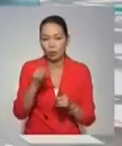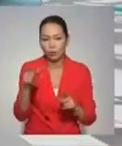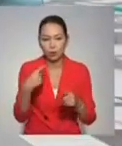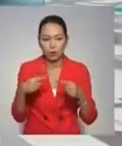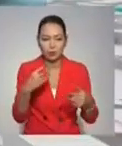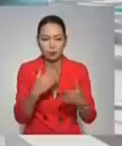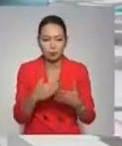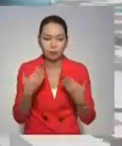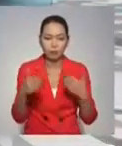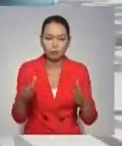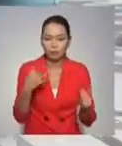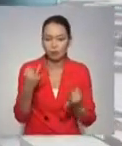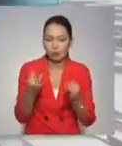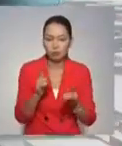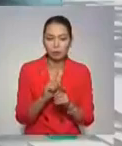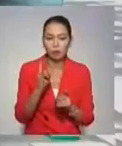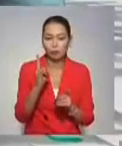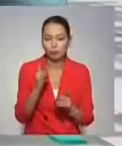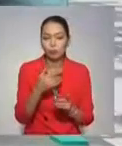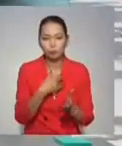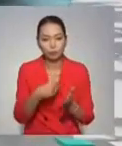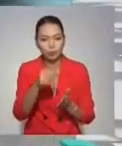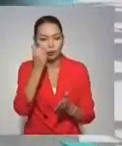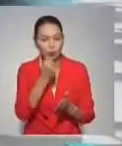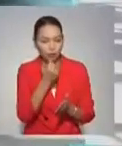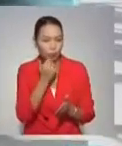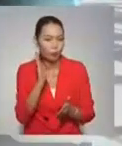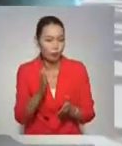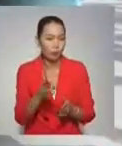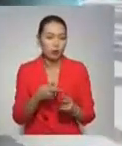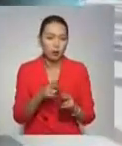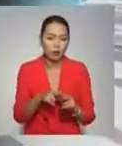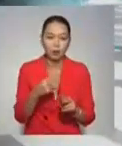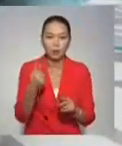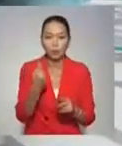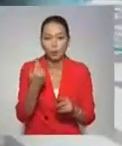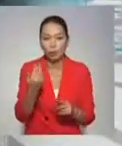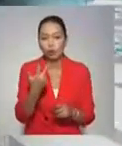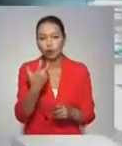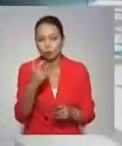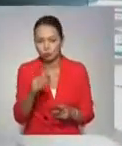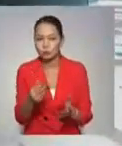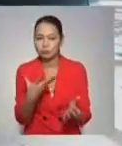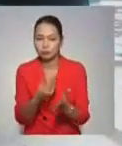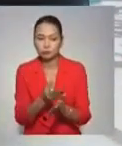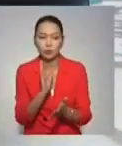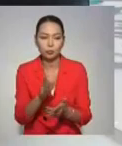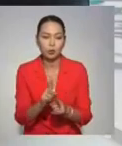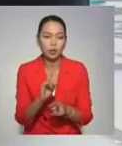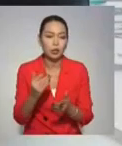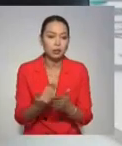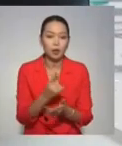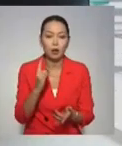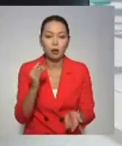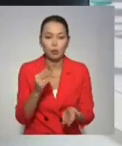Біреулер ашықтан ашық, бала асырап аламын, рахметім болады деп жазса, енді бірі 300 мың беремін деп жаңа туған сәбиге нақты